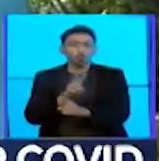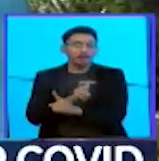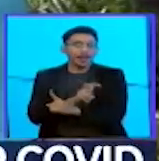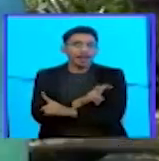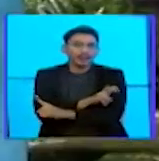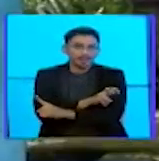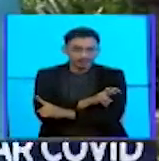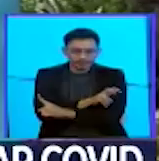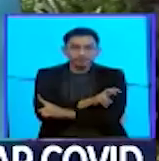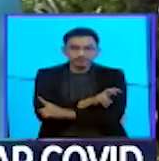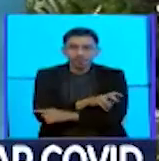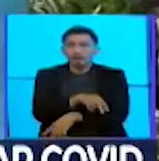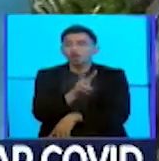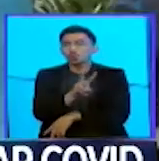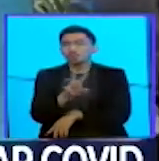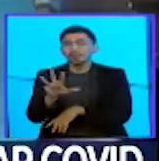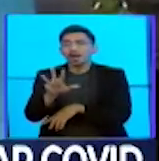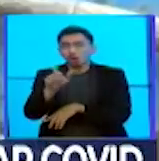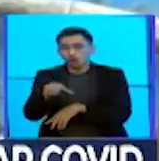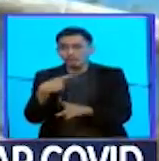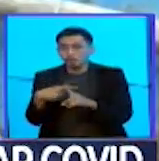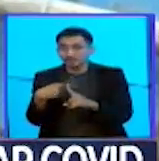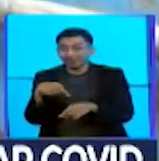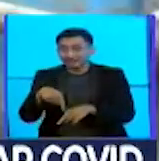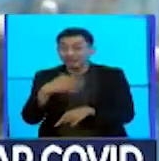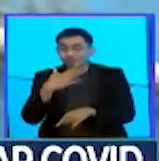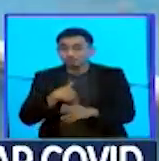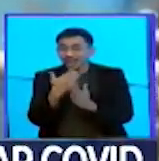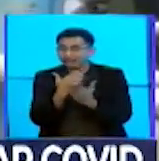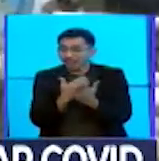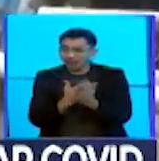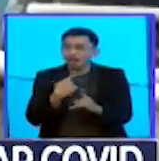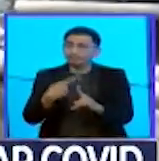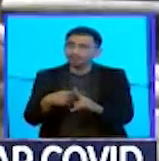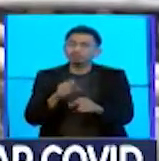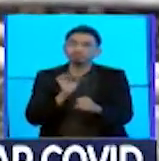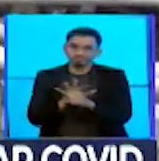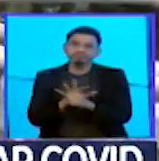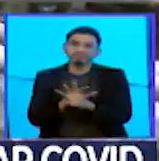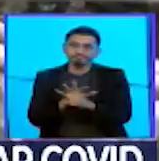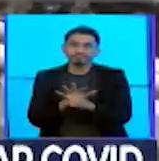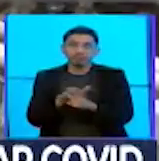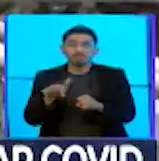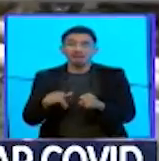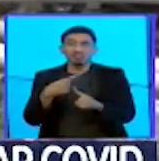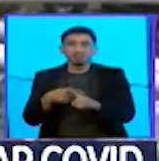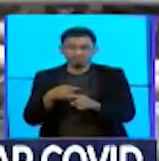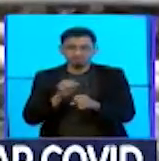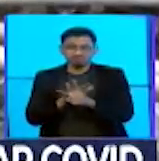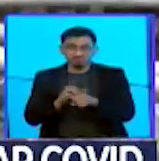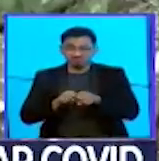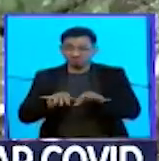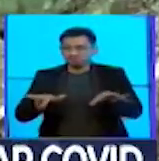penyelenggara jantan tertular Coffin kuda mencegah penyebaran kofit Desa Sumber simbol sebagai cluster hajatan dan desa Pedungan